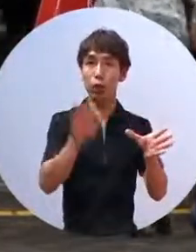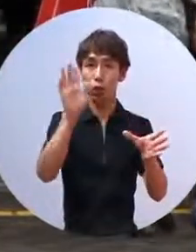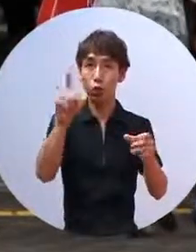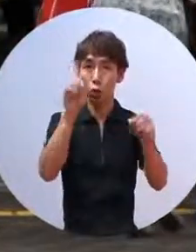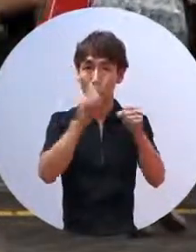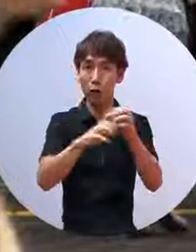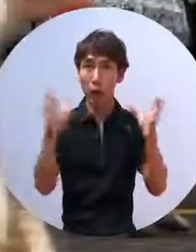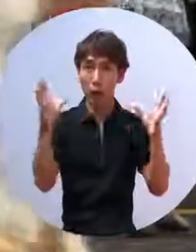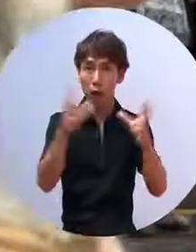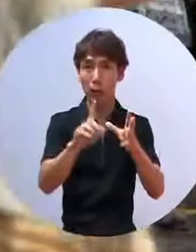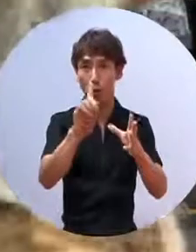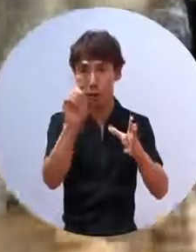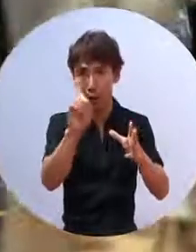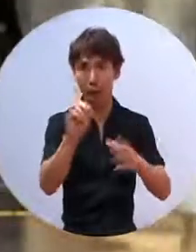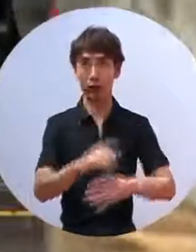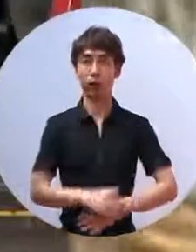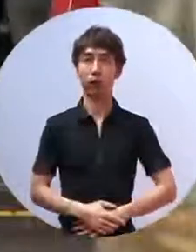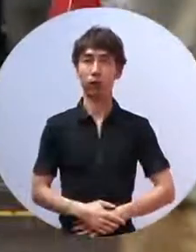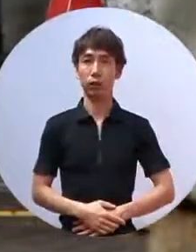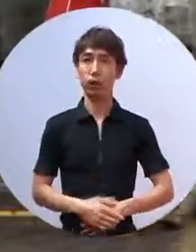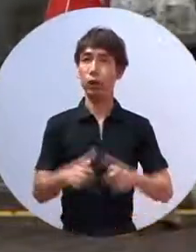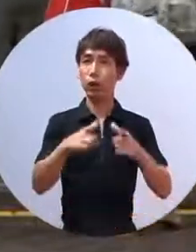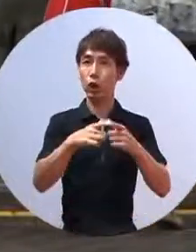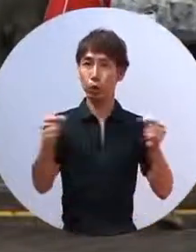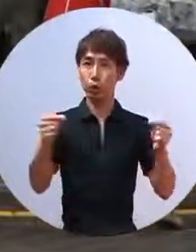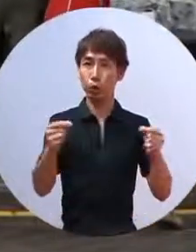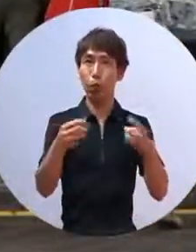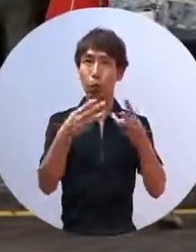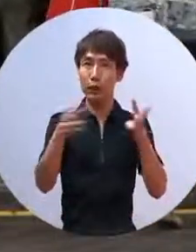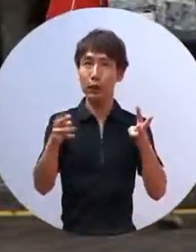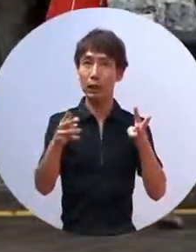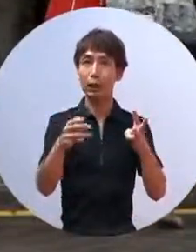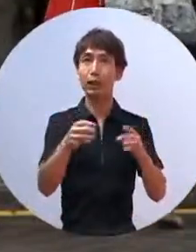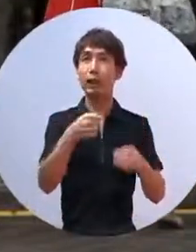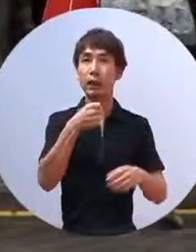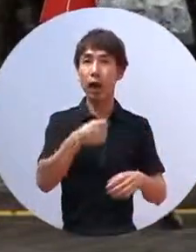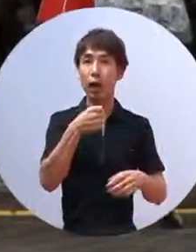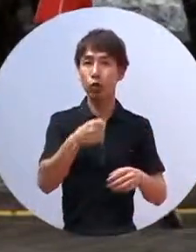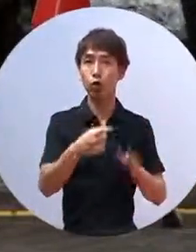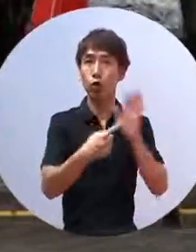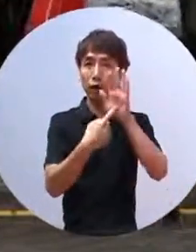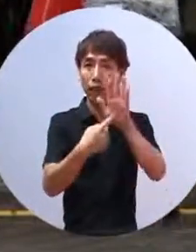もと組織されたのが日本非核宣言自治体協議会です。